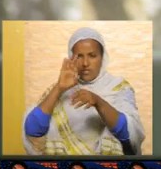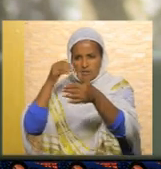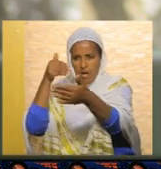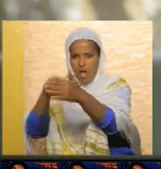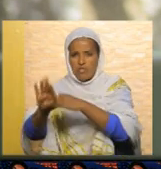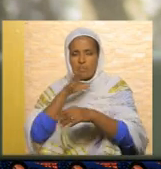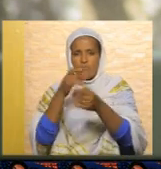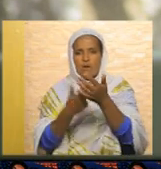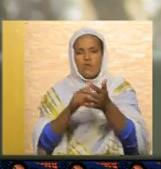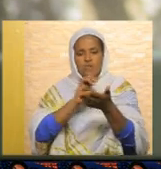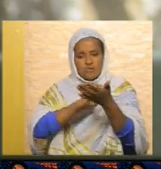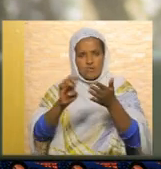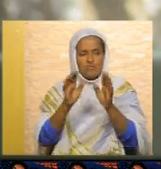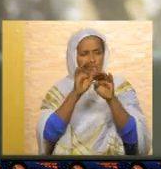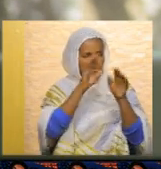ሲሄድ